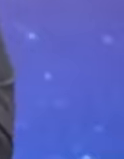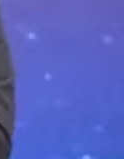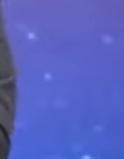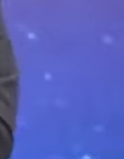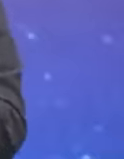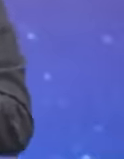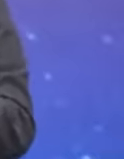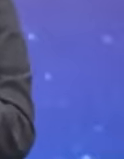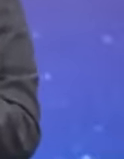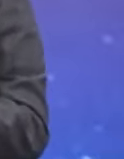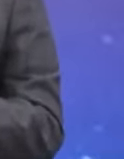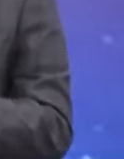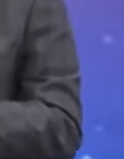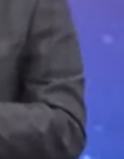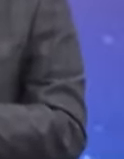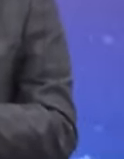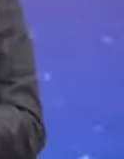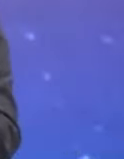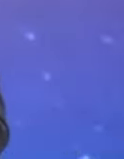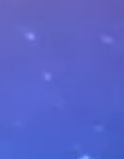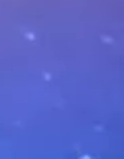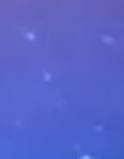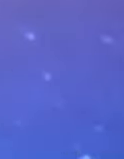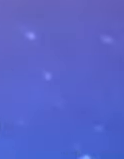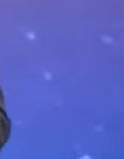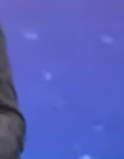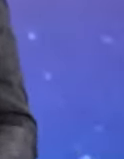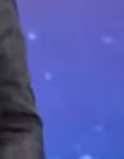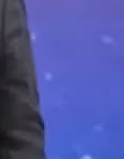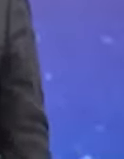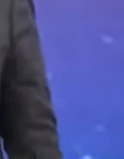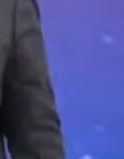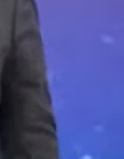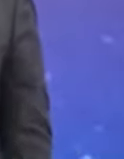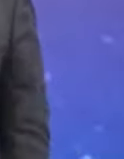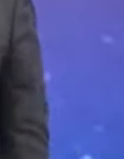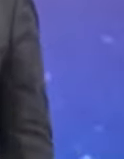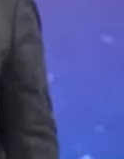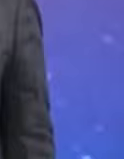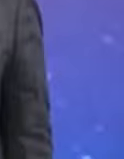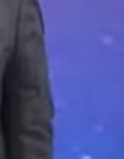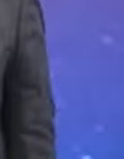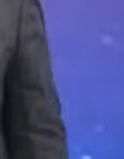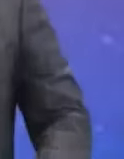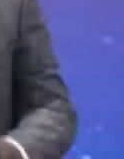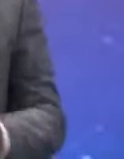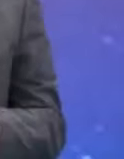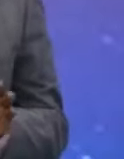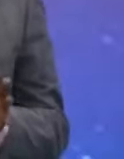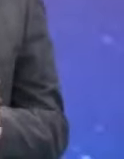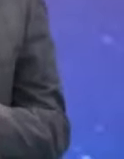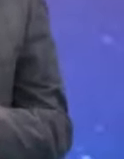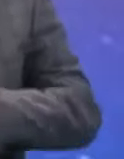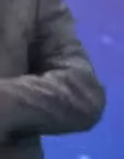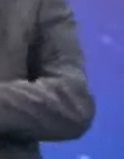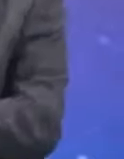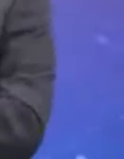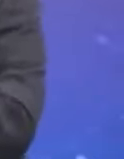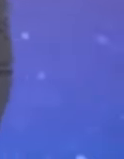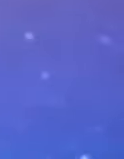verset 17 verset 17 c'est pourquoi sortez du milieu d'eux et